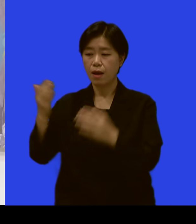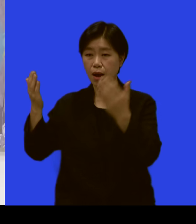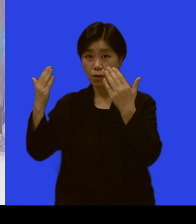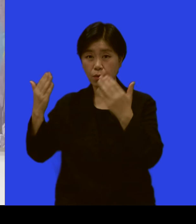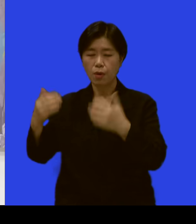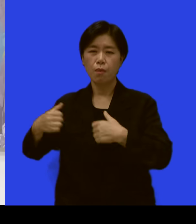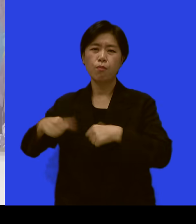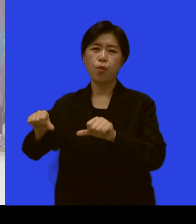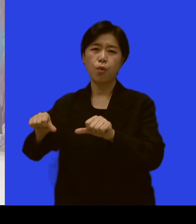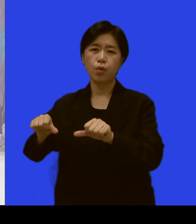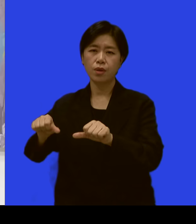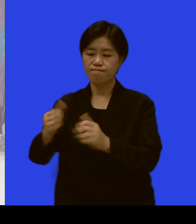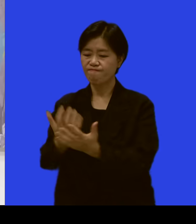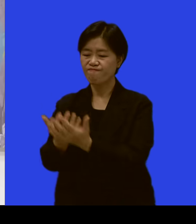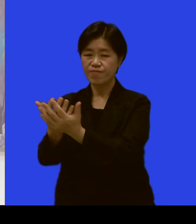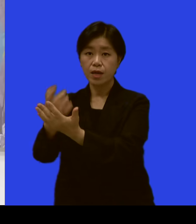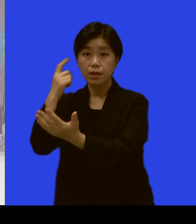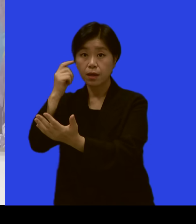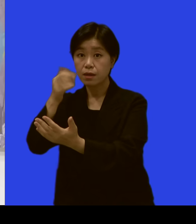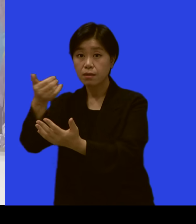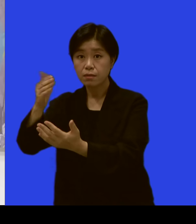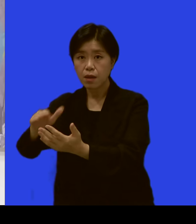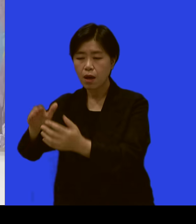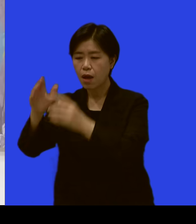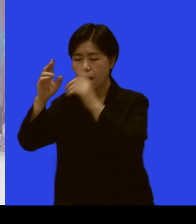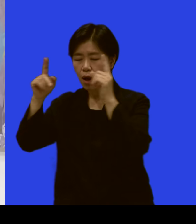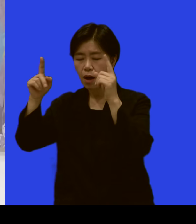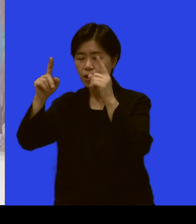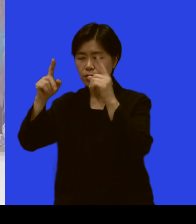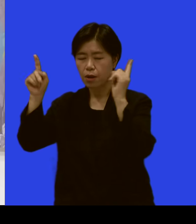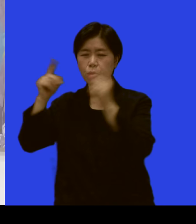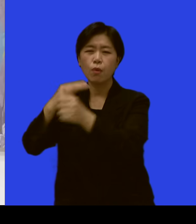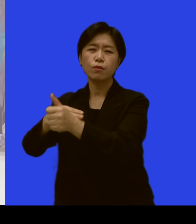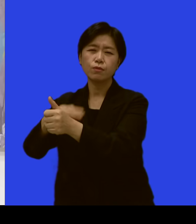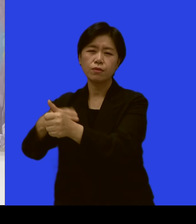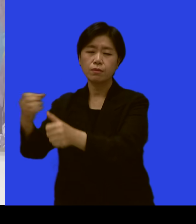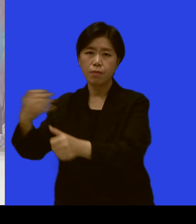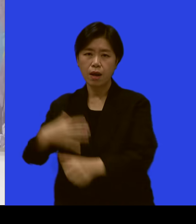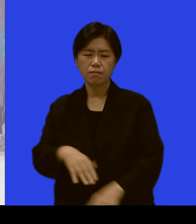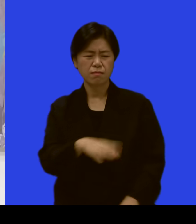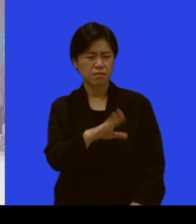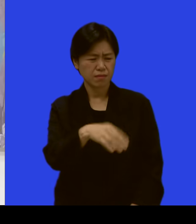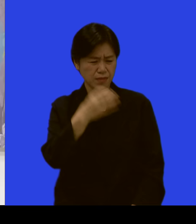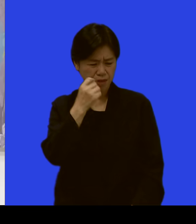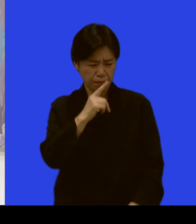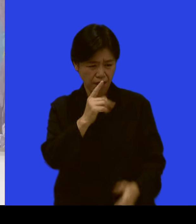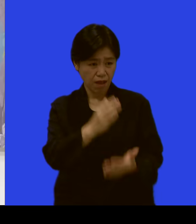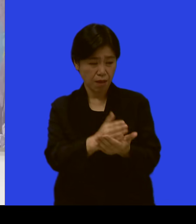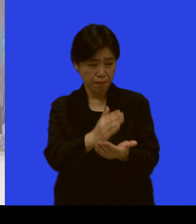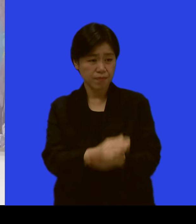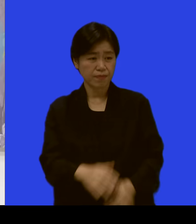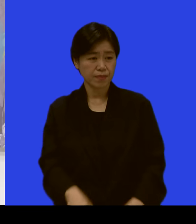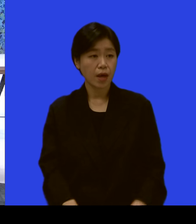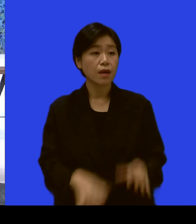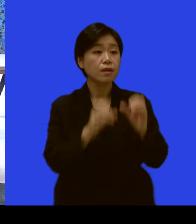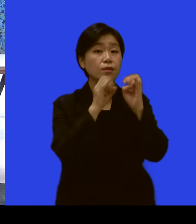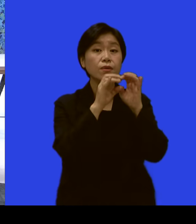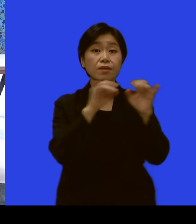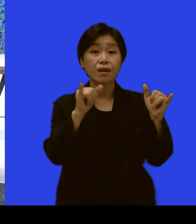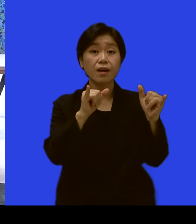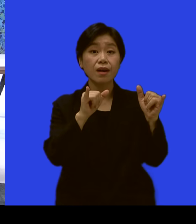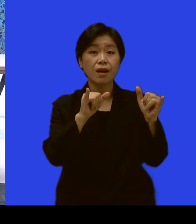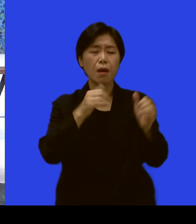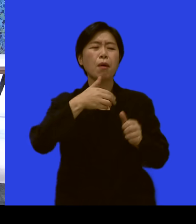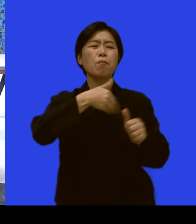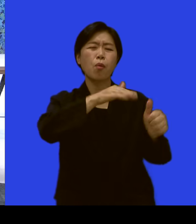저희 담당 교수님이 일단 되게 좋으신 분이에요. 예. 그래서 야, 이상한 소리 하지 말고 음. 파송할 테니까 예.